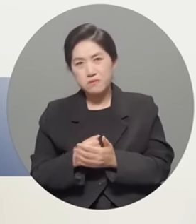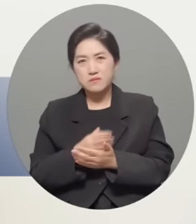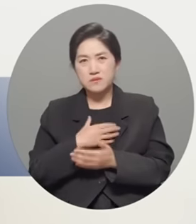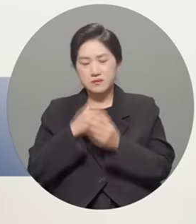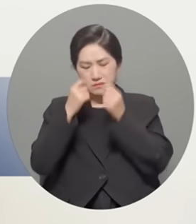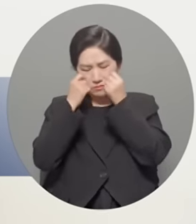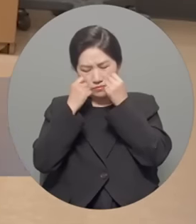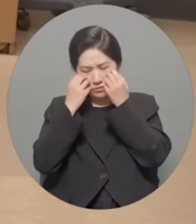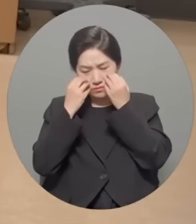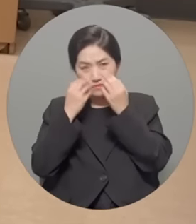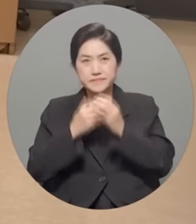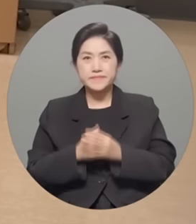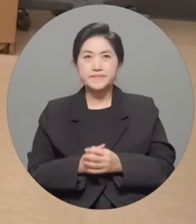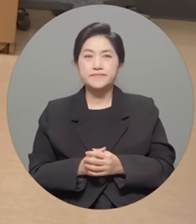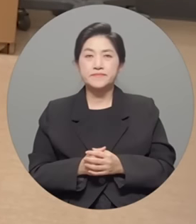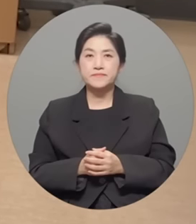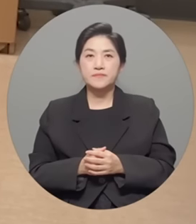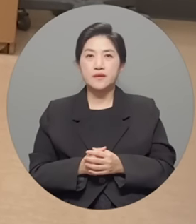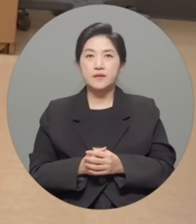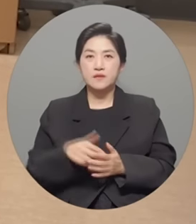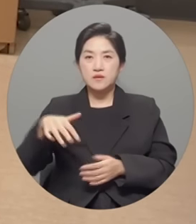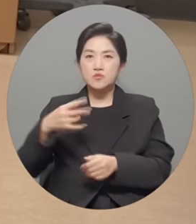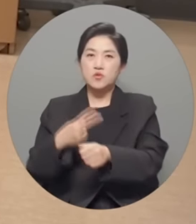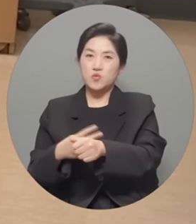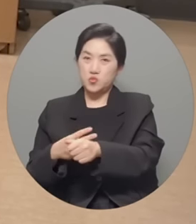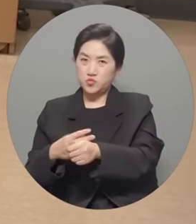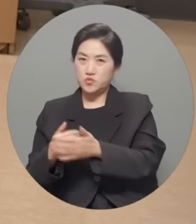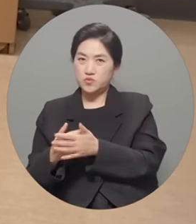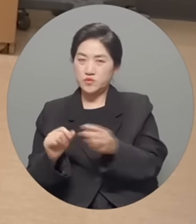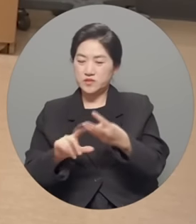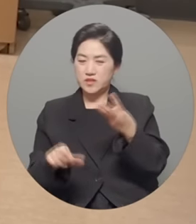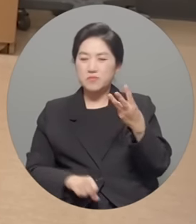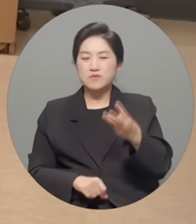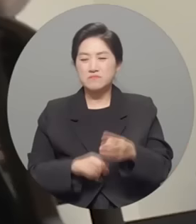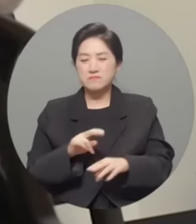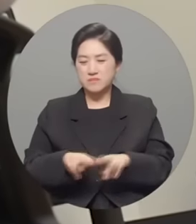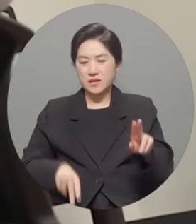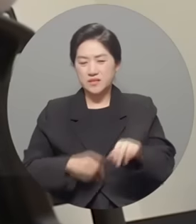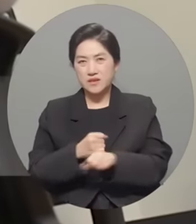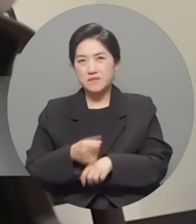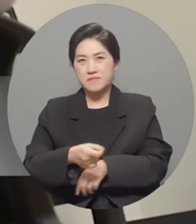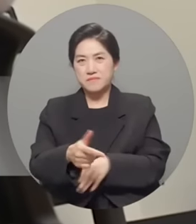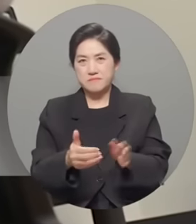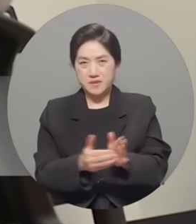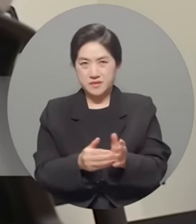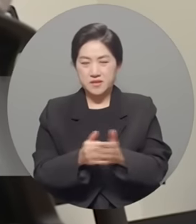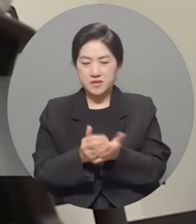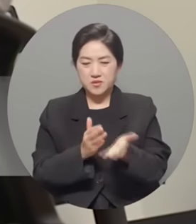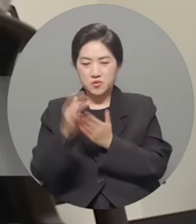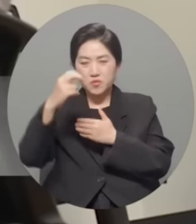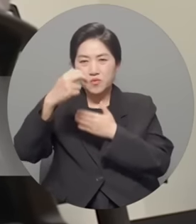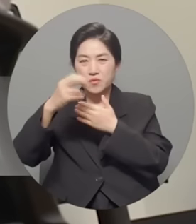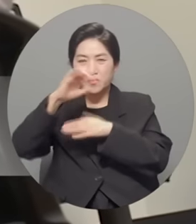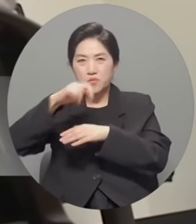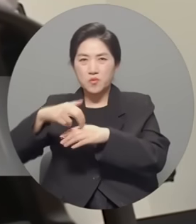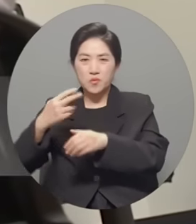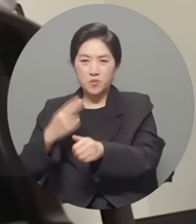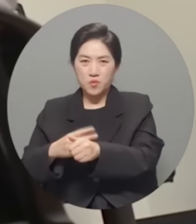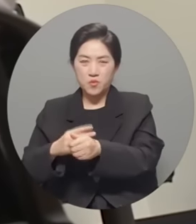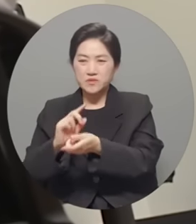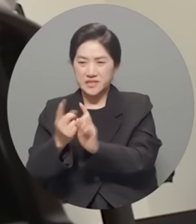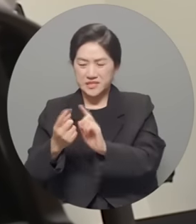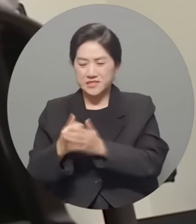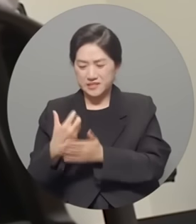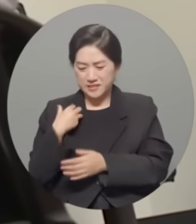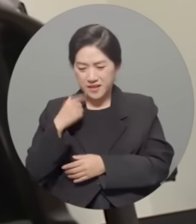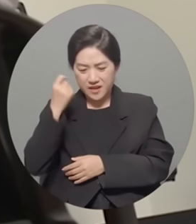것 같습니다. 최 교수는 지난 3월 이미 사직서를 냈습니다. 그간 전공의의 빈자리를 메우며 한 달에